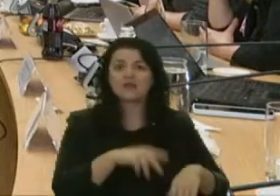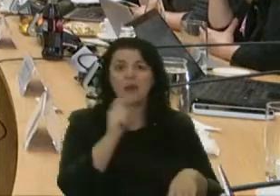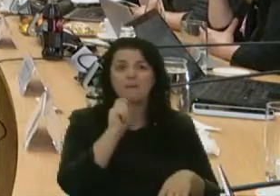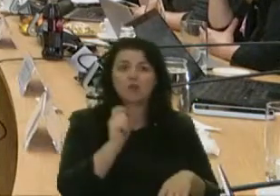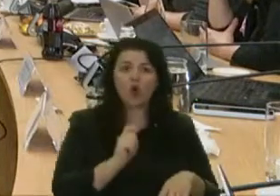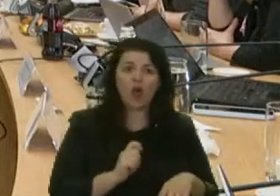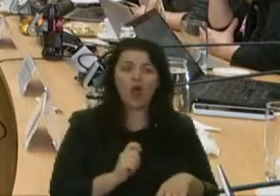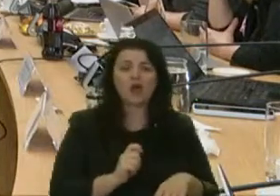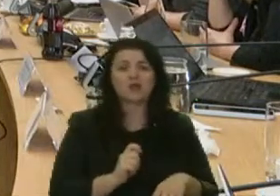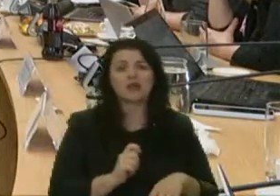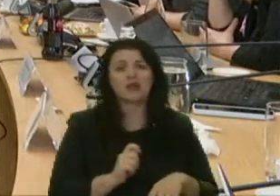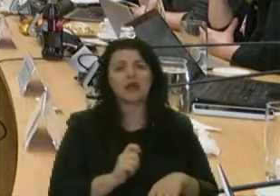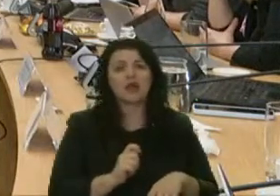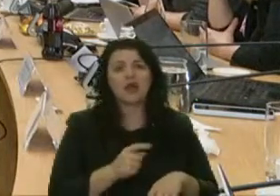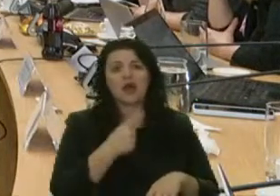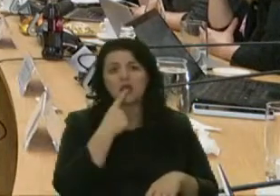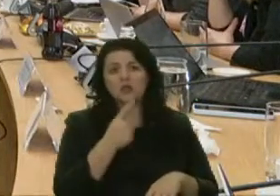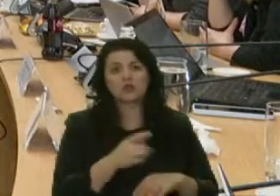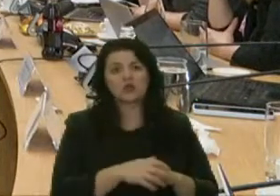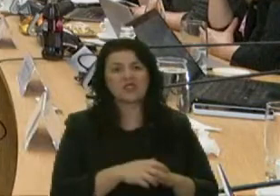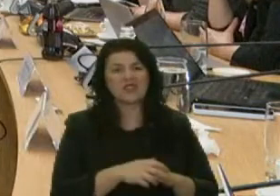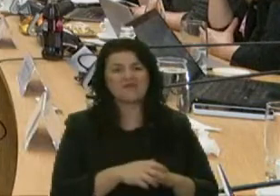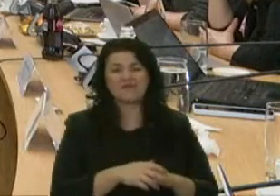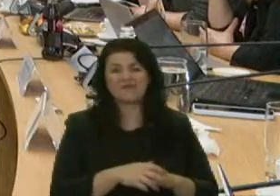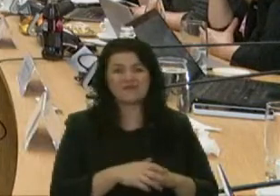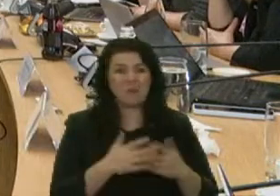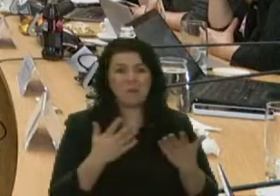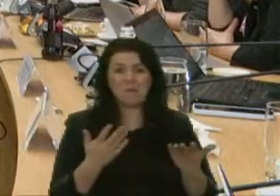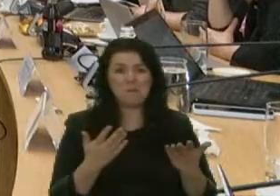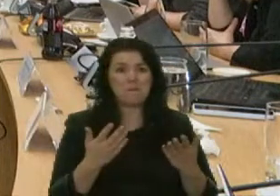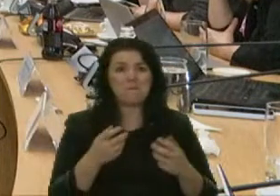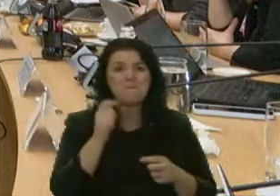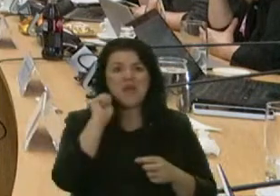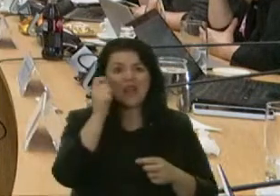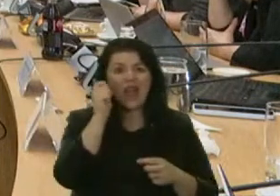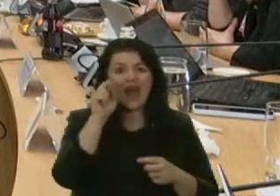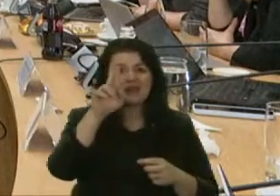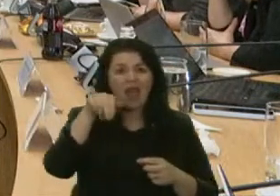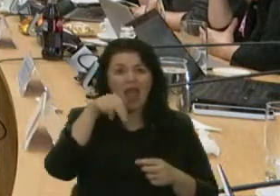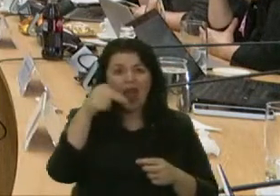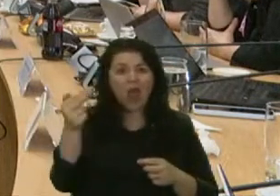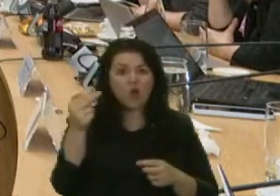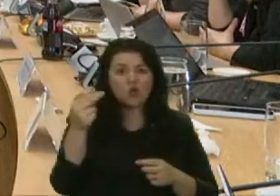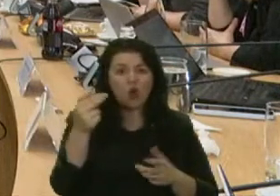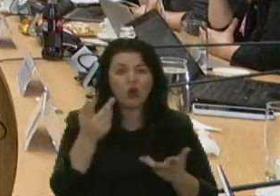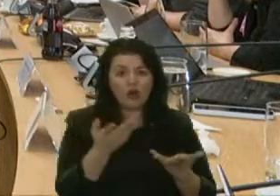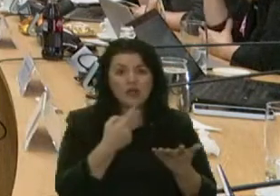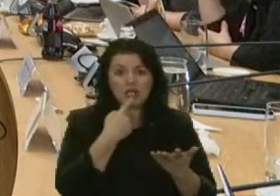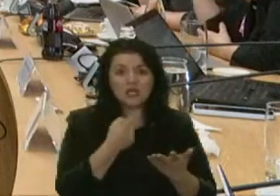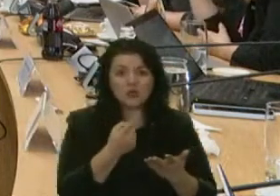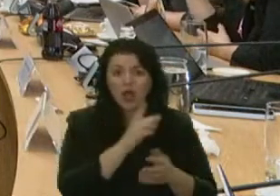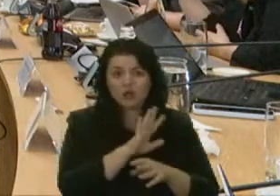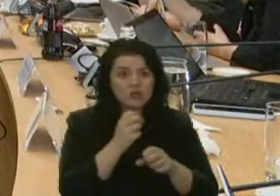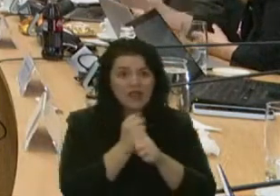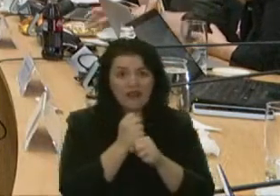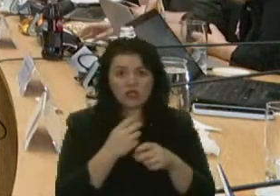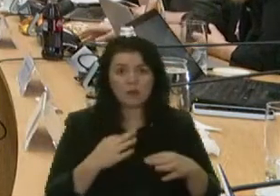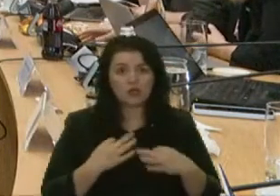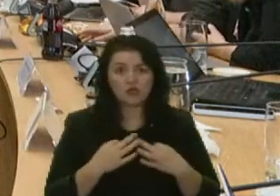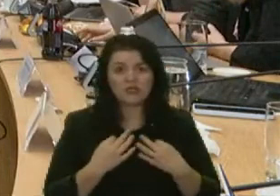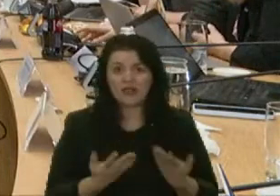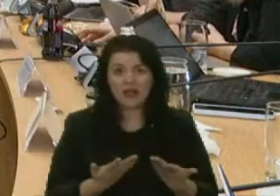domnul Tarcea când vorbești de aproape 1 miliard de euro în spitalul Regional de urgență de la Cluj să spui că nu se face ceva pentru sănătate